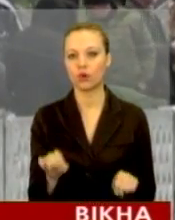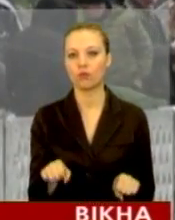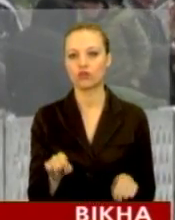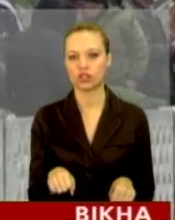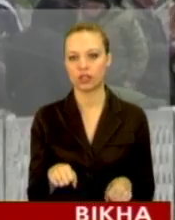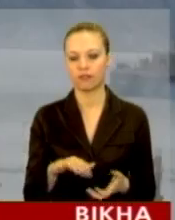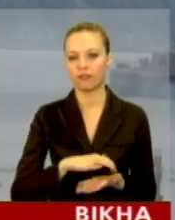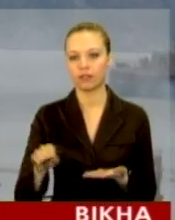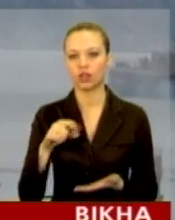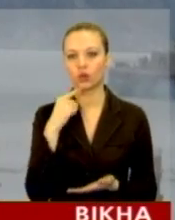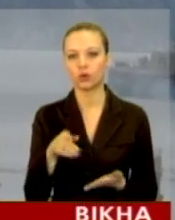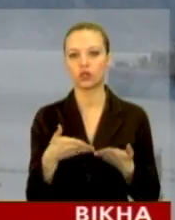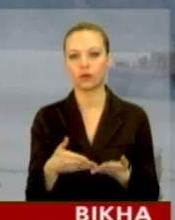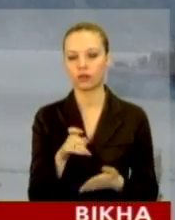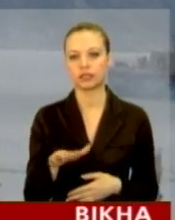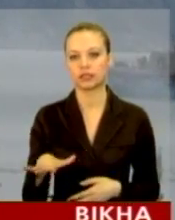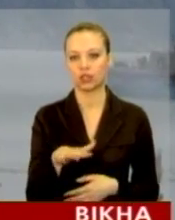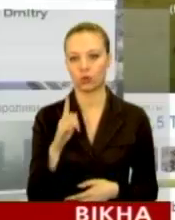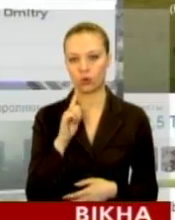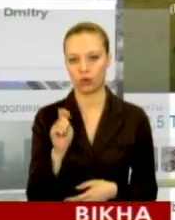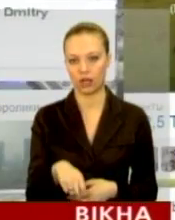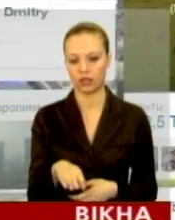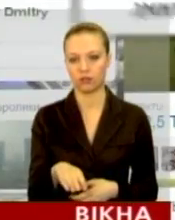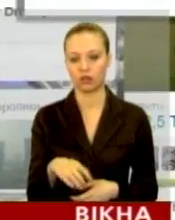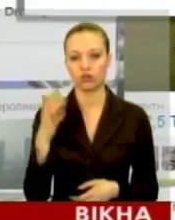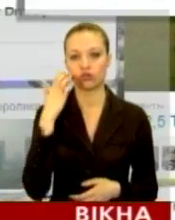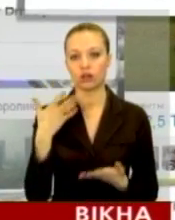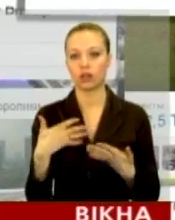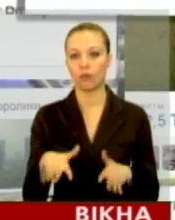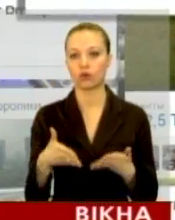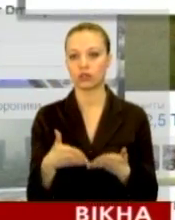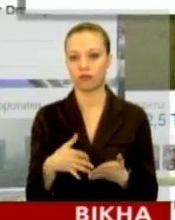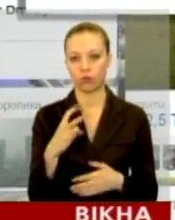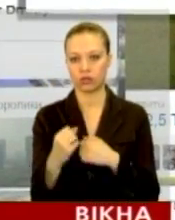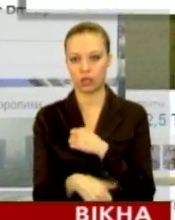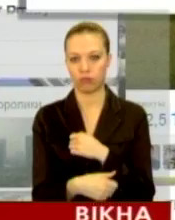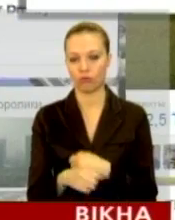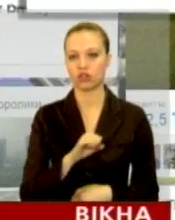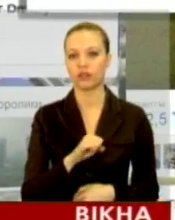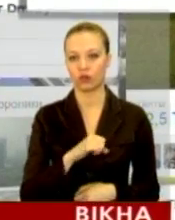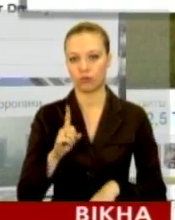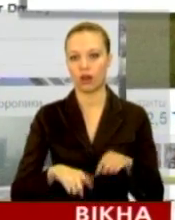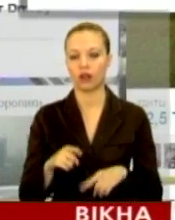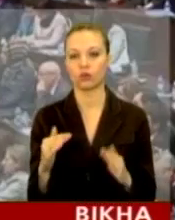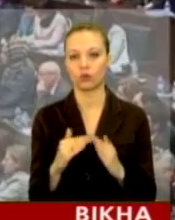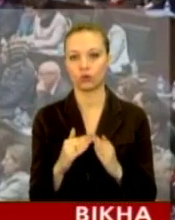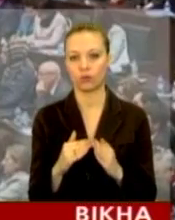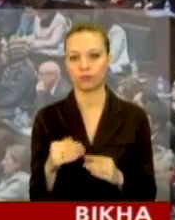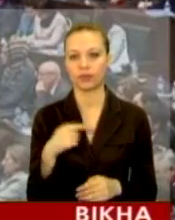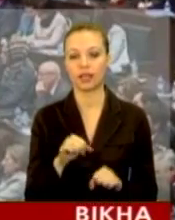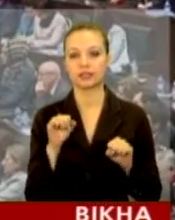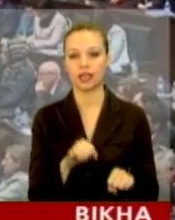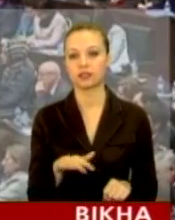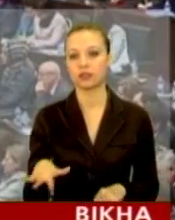можливе виведення російського флоту з території України. Чорноморський флот – не бомж. Севастополь – його рідний дім.